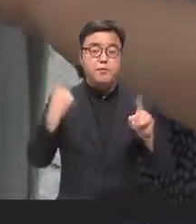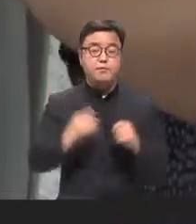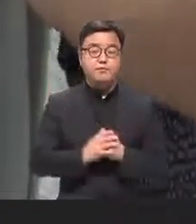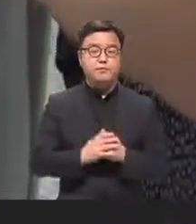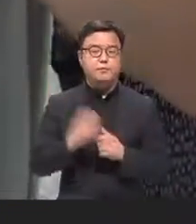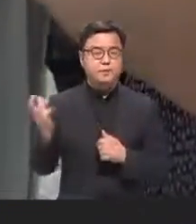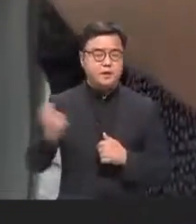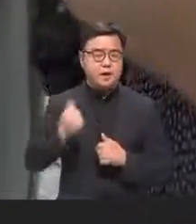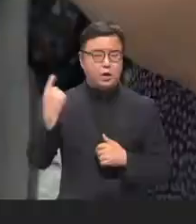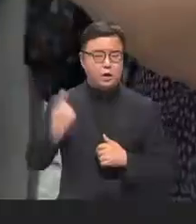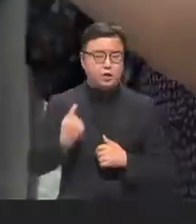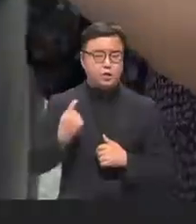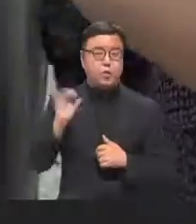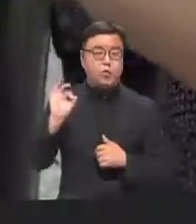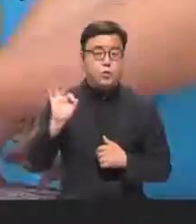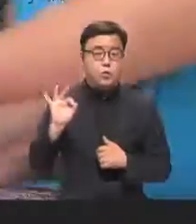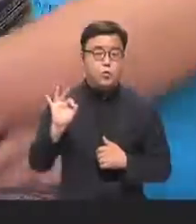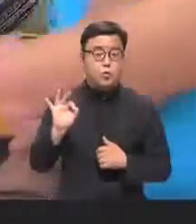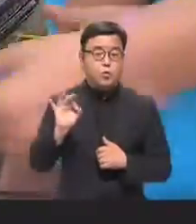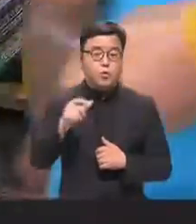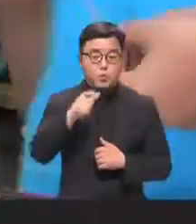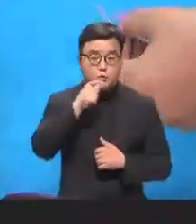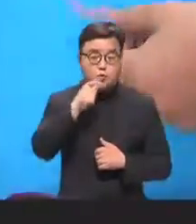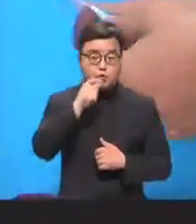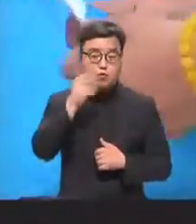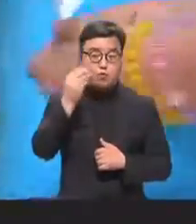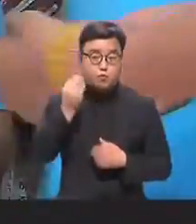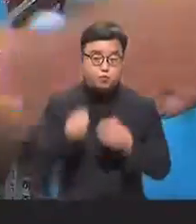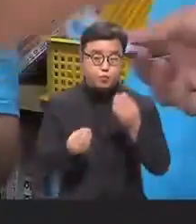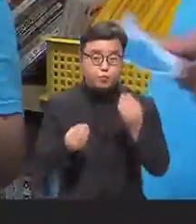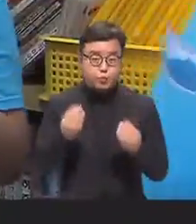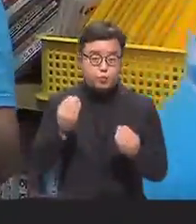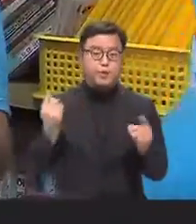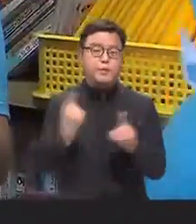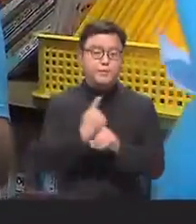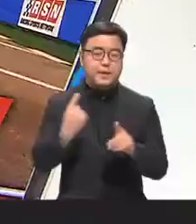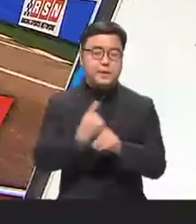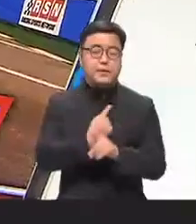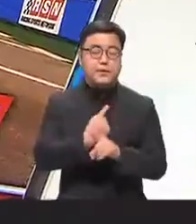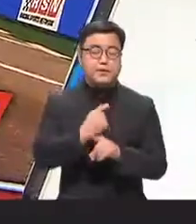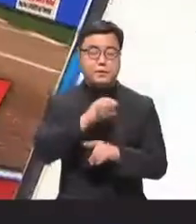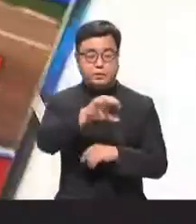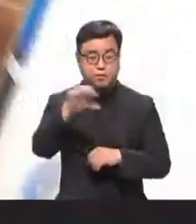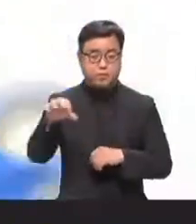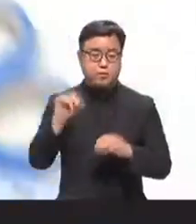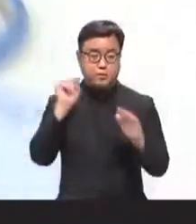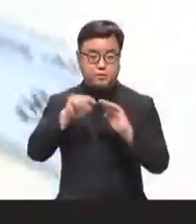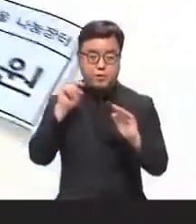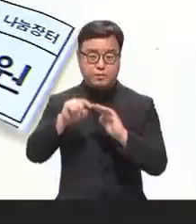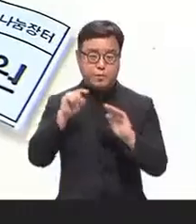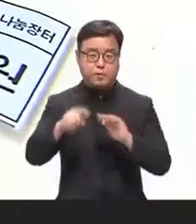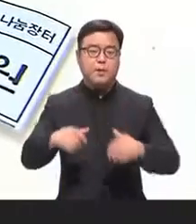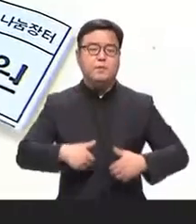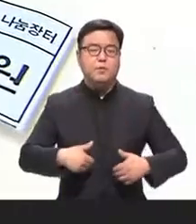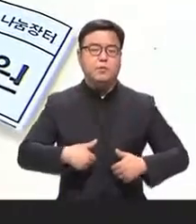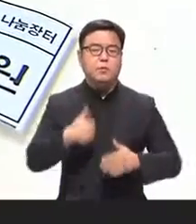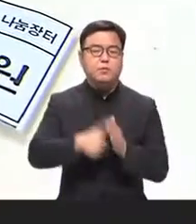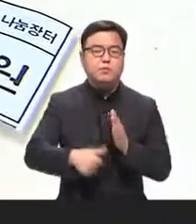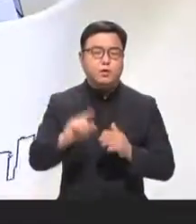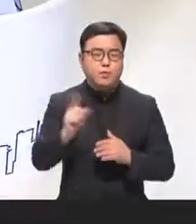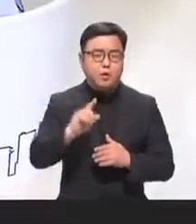가져온 용돈을 환전소에서 물방울로 교환한 아이들은 교실 이곳저곳을 돌아다니며 필요한 물건을